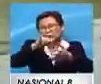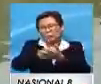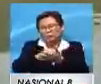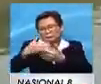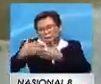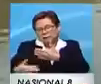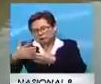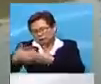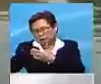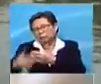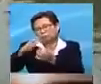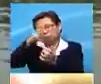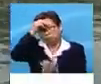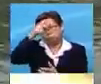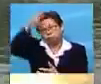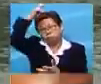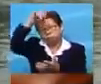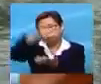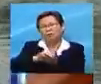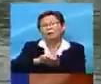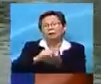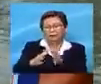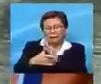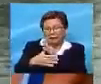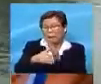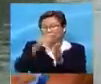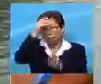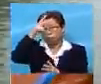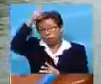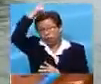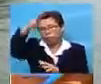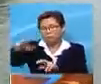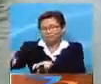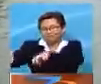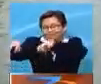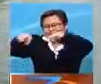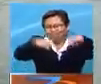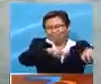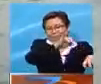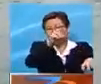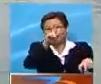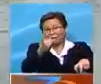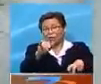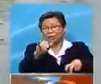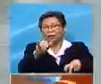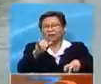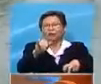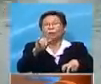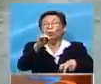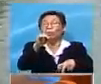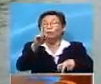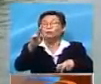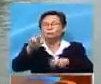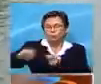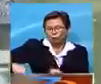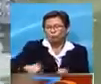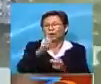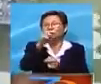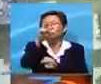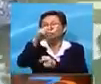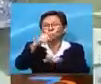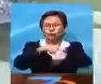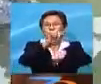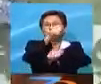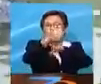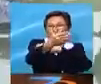mencederakan mamalia itu ikan Yu paus itu berjaya dinaikkan ke Jeti Kuala Sungai duyong kira-kira 10 pagi tadi